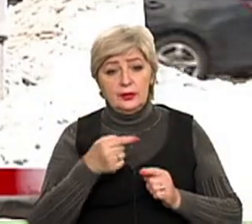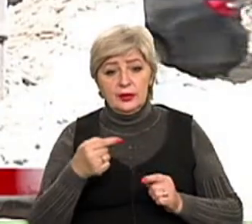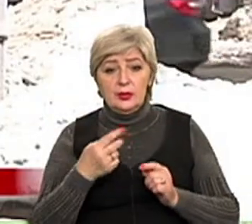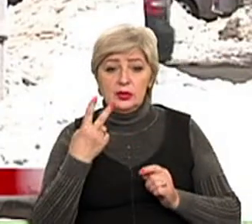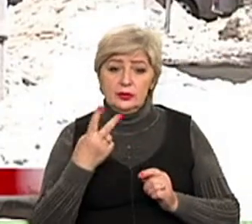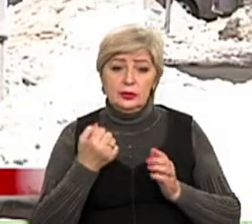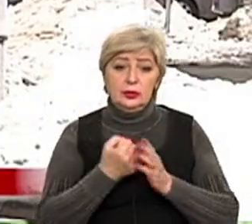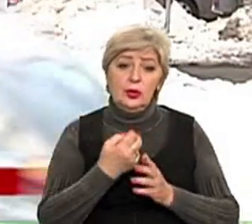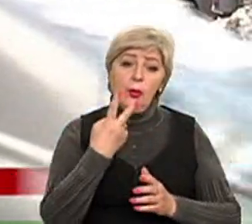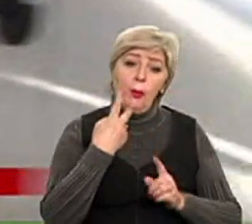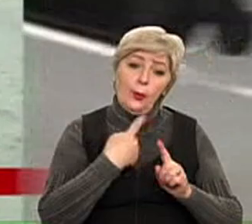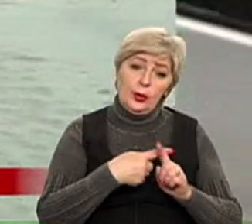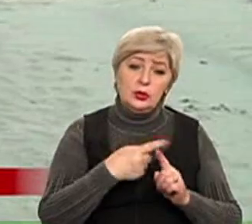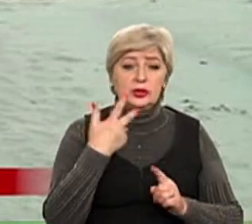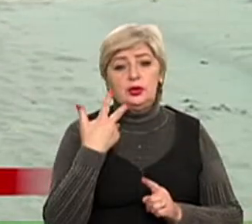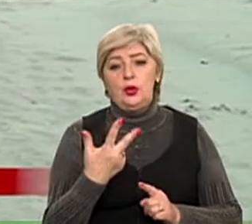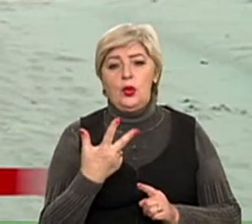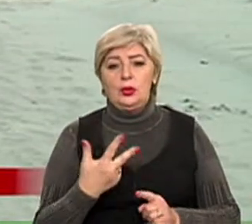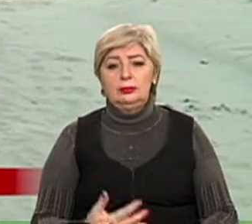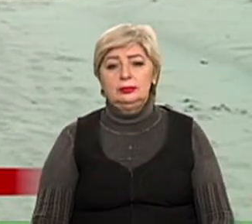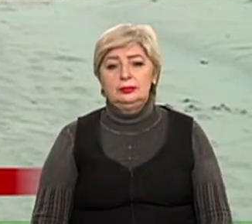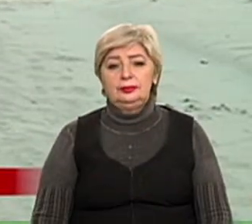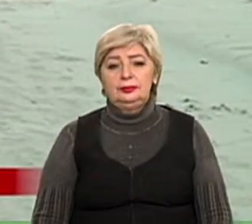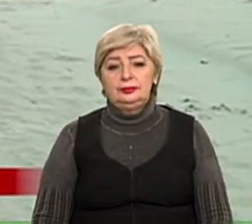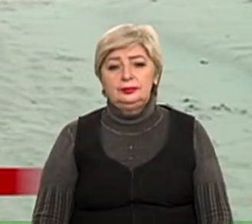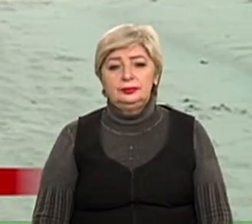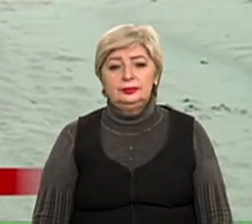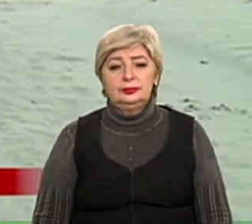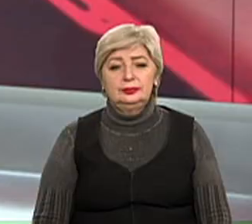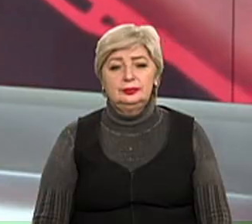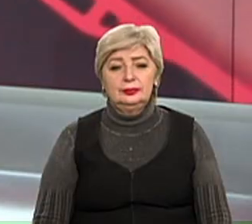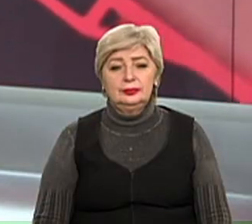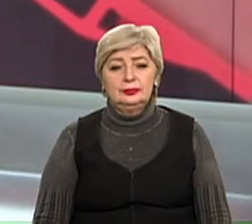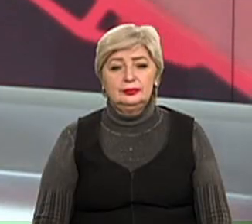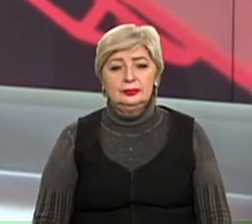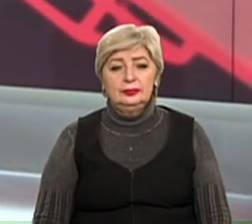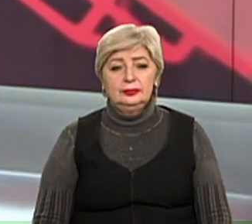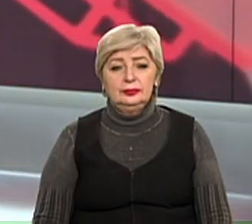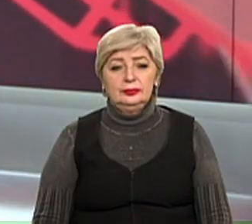2 до плюс 3 градусів. Юлія Звягинцева, Євген Шпак. Деталі.